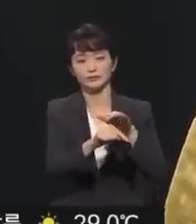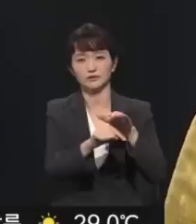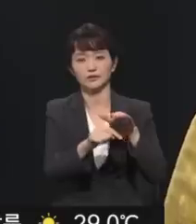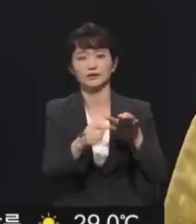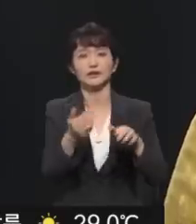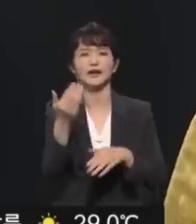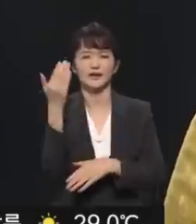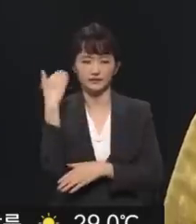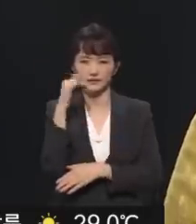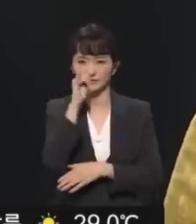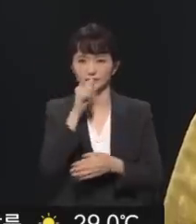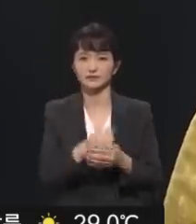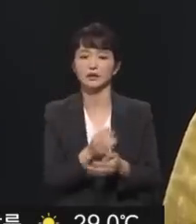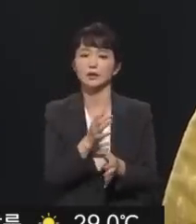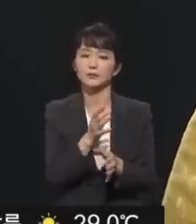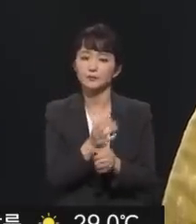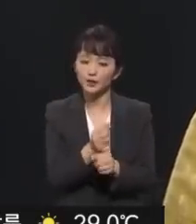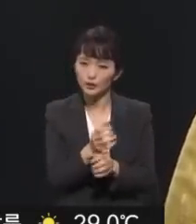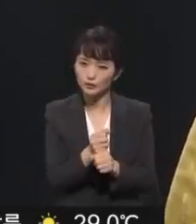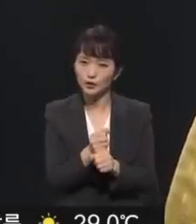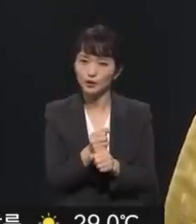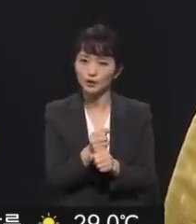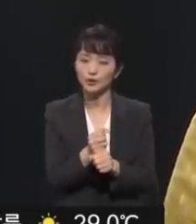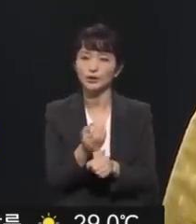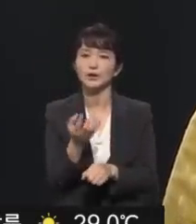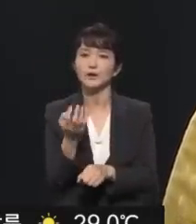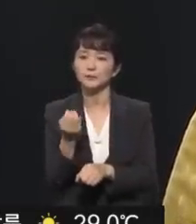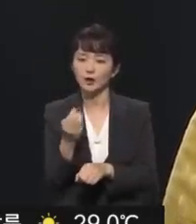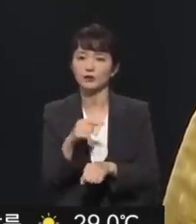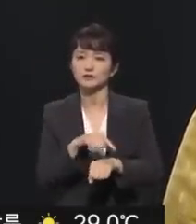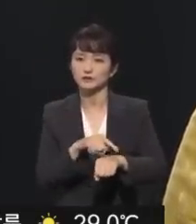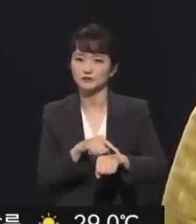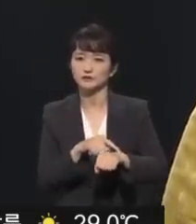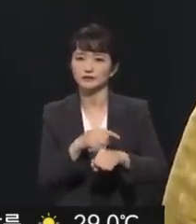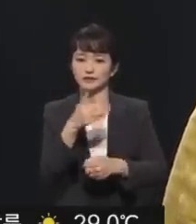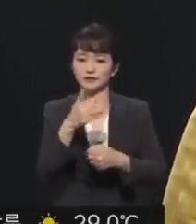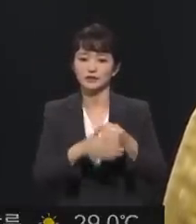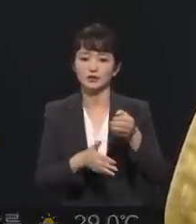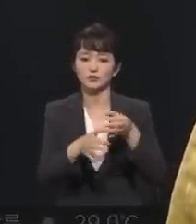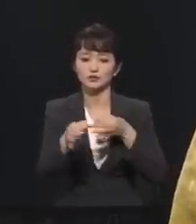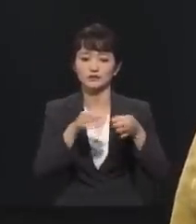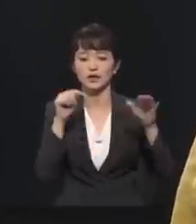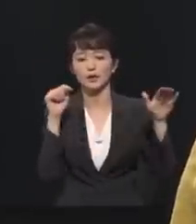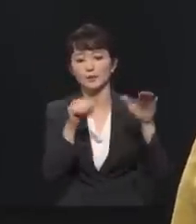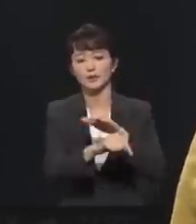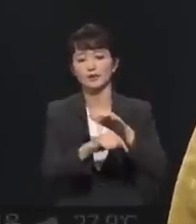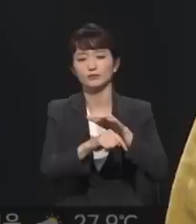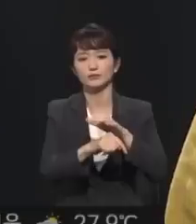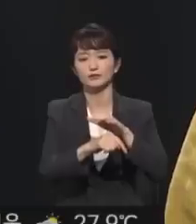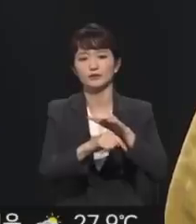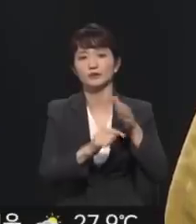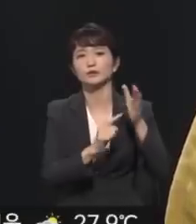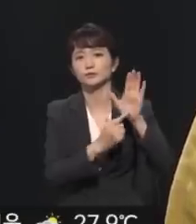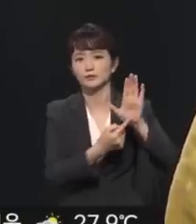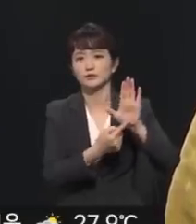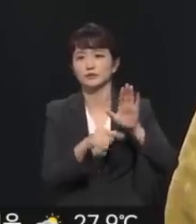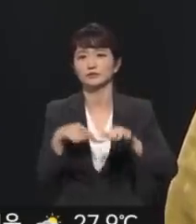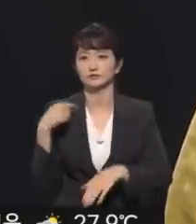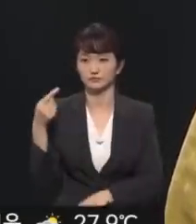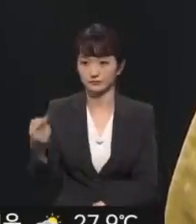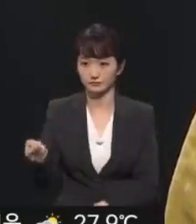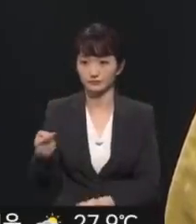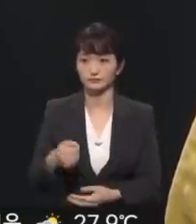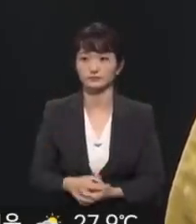그때도 8 매체별 시에 대구 시간 방문 하십니다 라고 공지가 올라왔고 근데 더 충격적인건 그 다음에